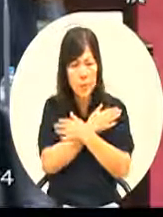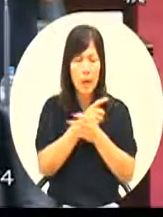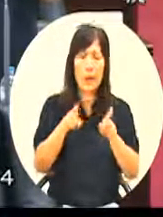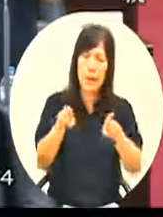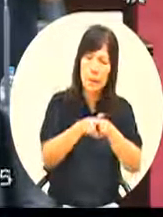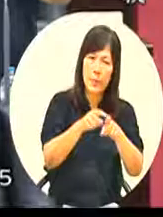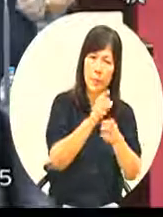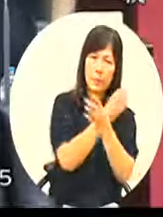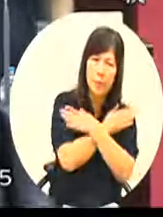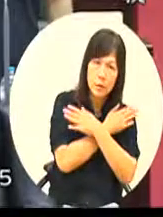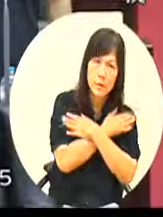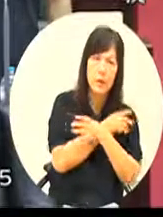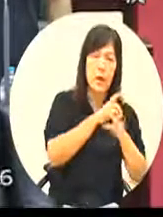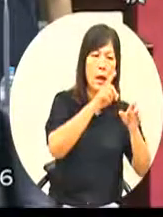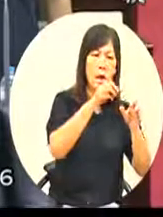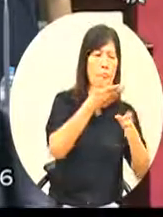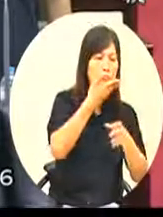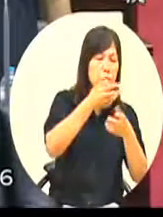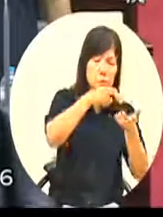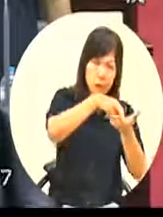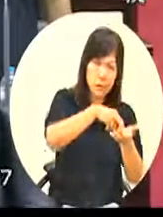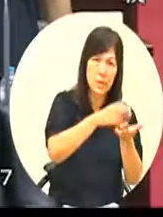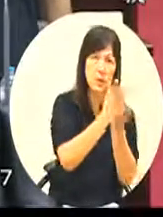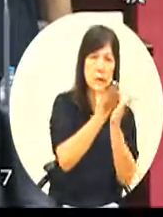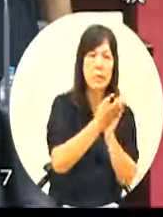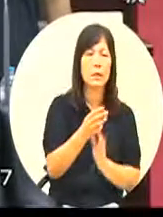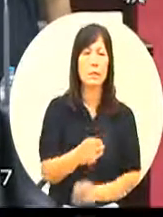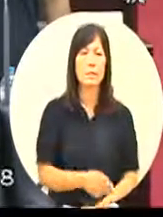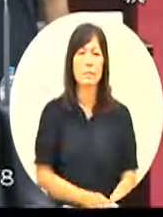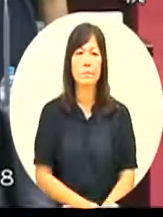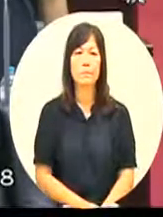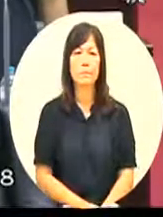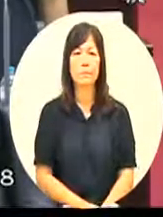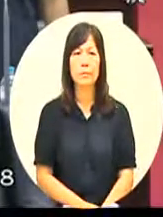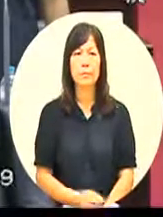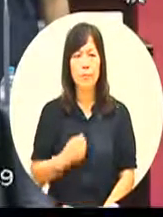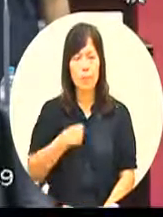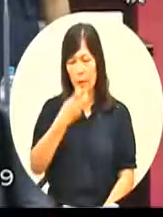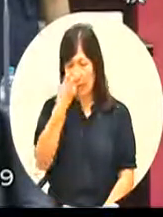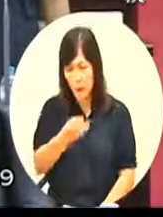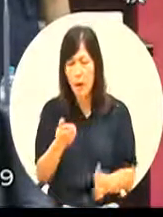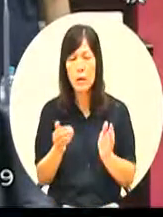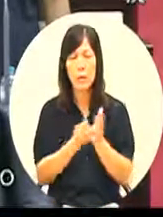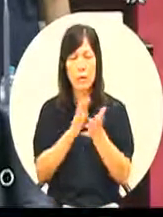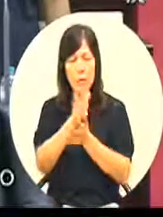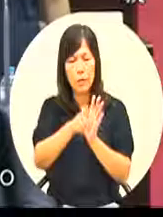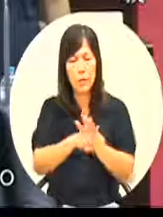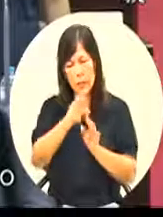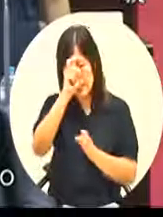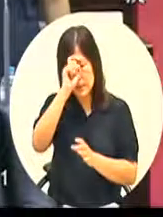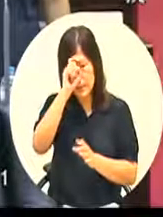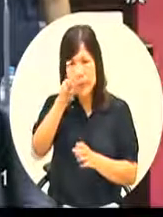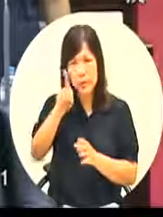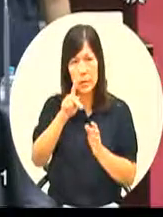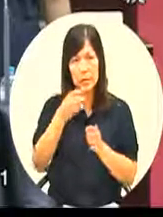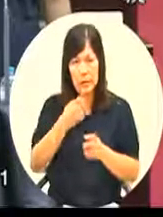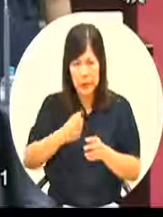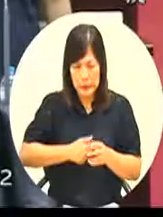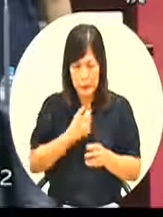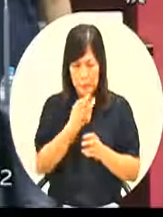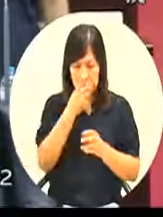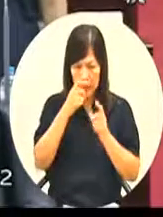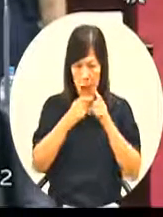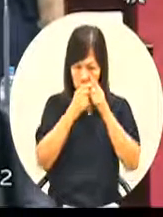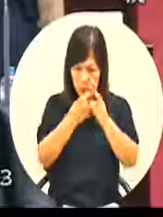儿园以及私立的幼儿园哦。那其实我们去看这些，我们也是希望透过实际的去了解